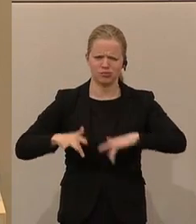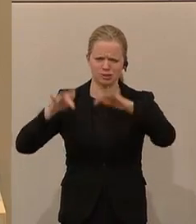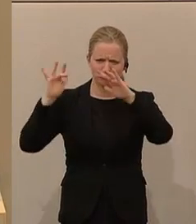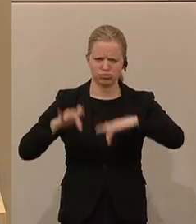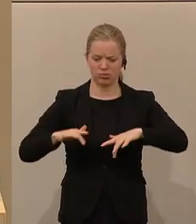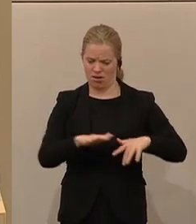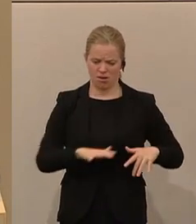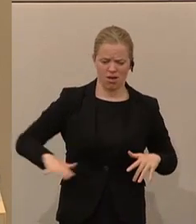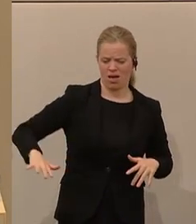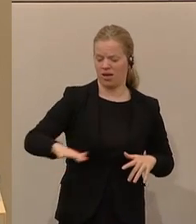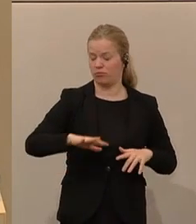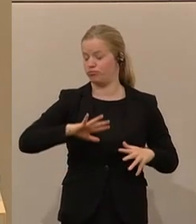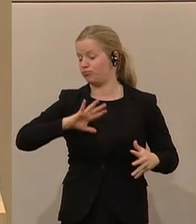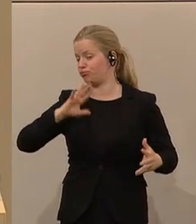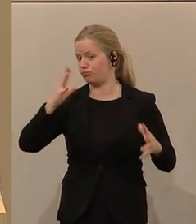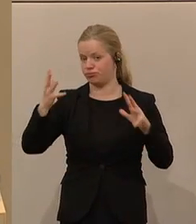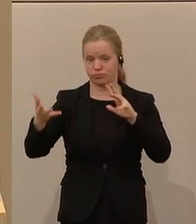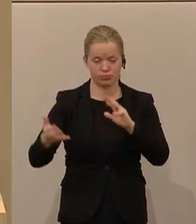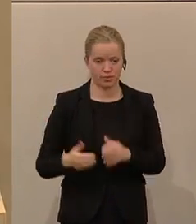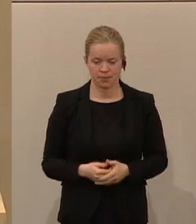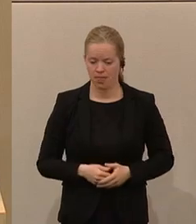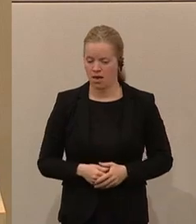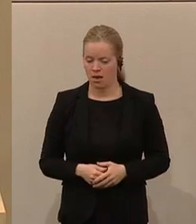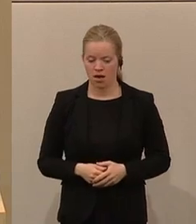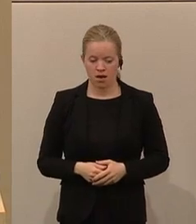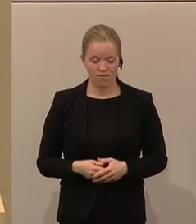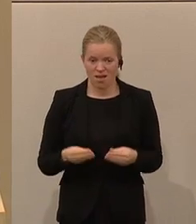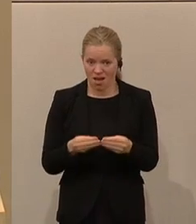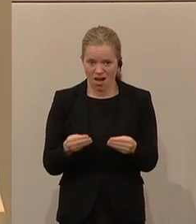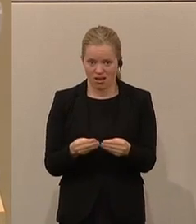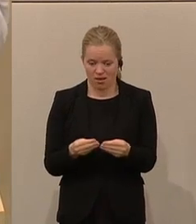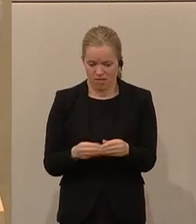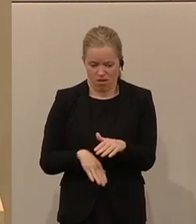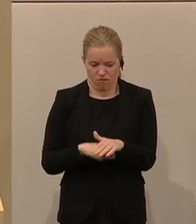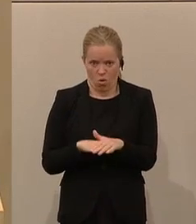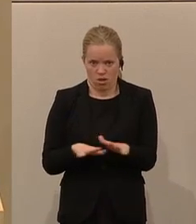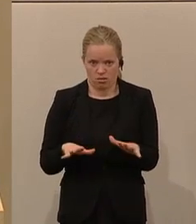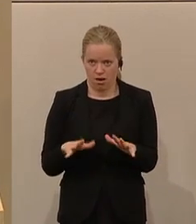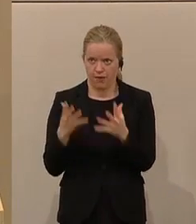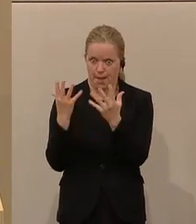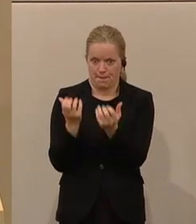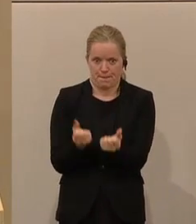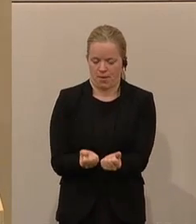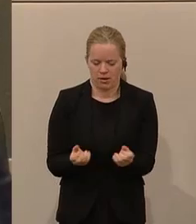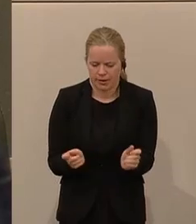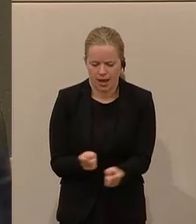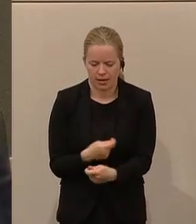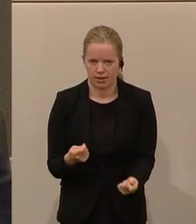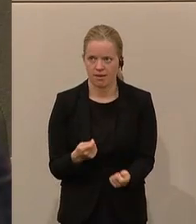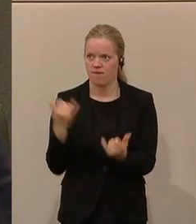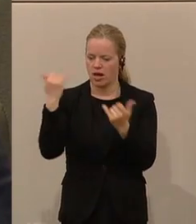die Gegend dort verwüstet haben. Der Boden kann nichts mehr aufnehmen und das Wasser schießt ins